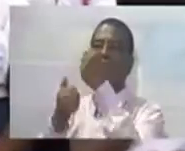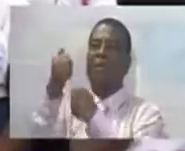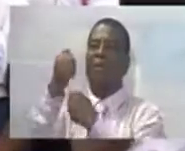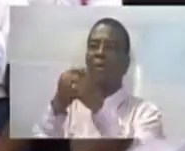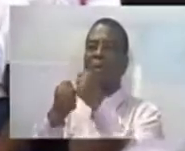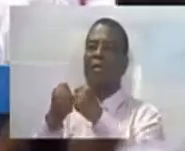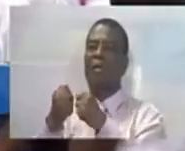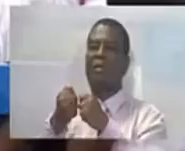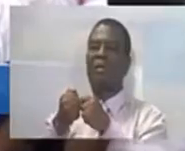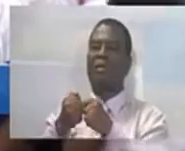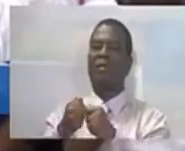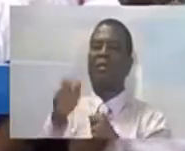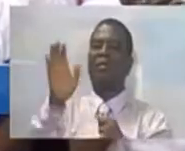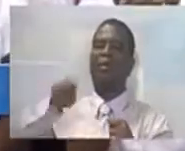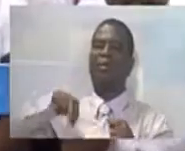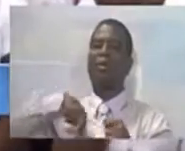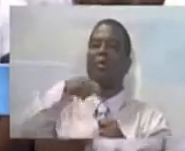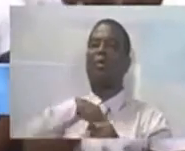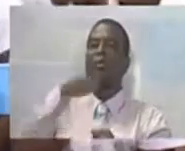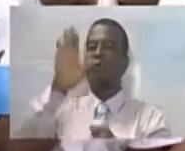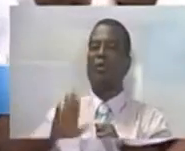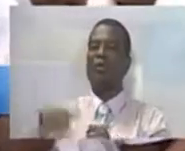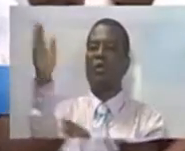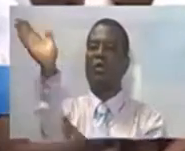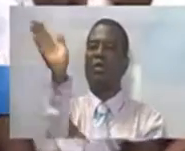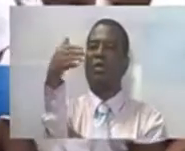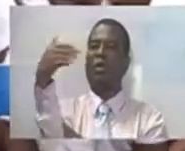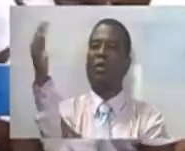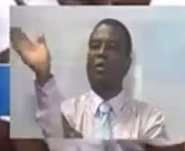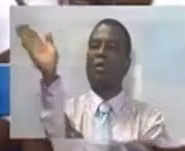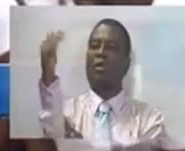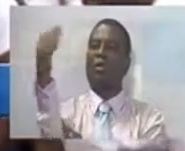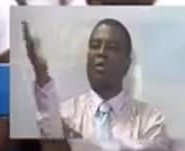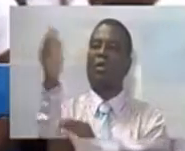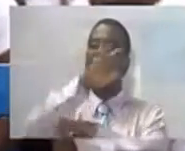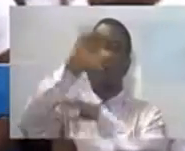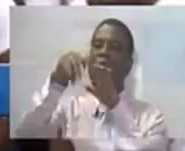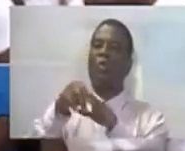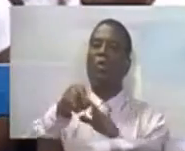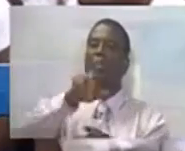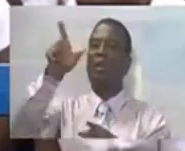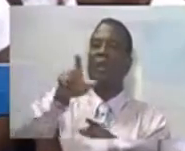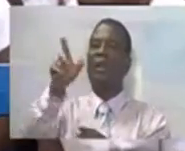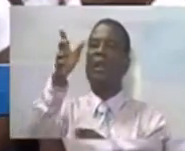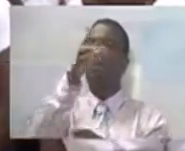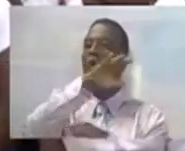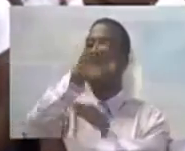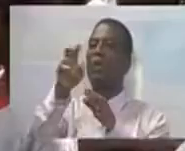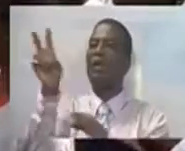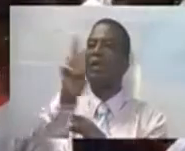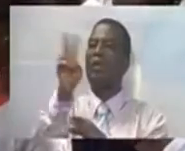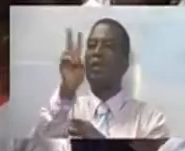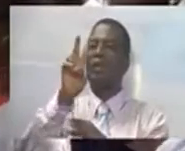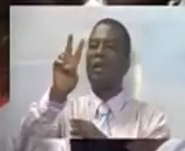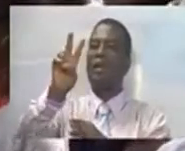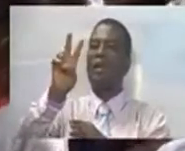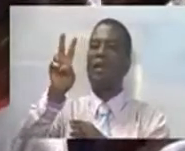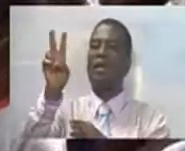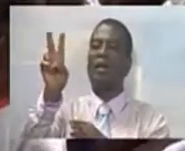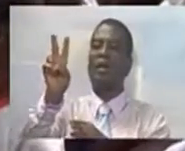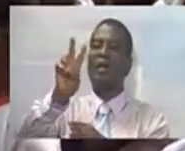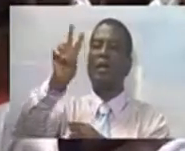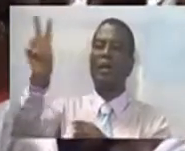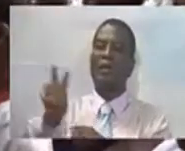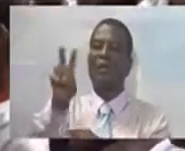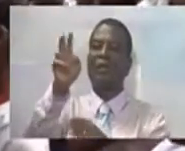Le collège Saint-Pierre-Charles salue le drapeau tous les lundis. Nous montons le drapeau et tous les vendredis, nous descendons le drapeau. Très important parce